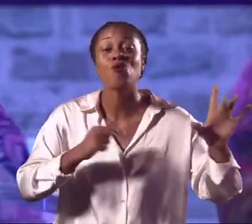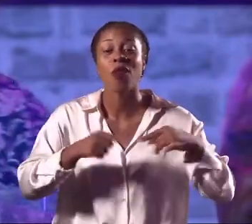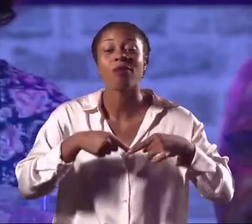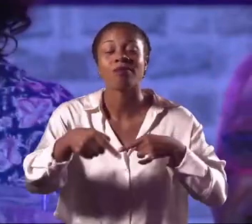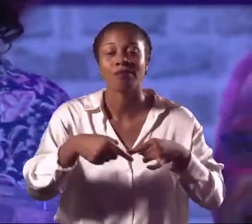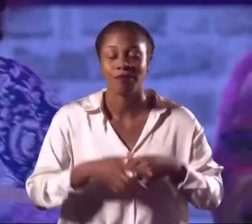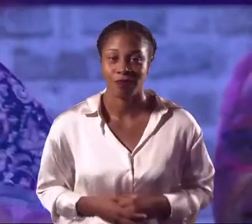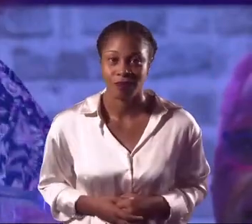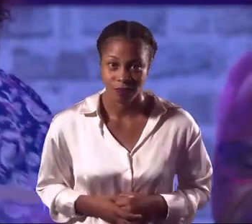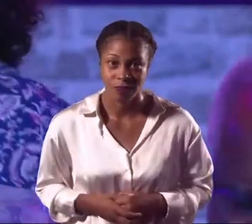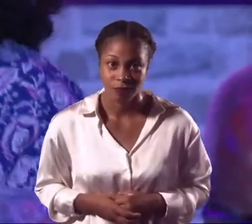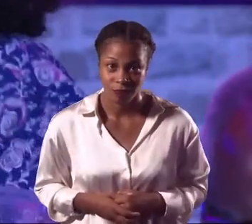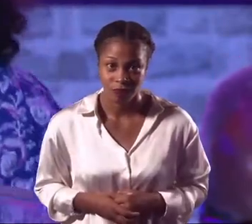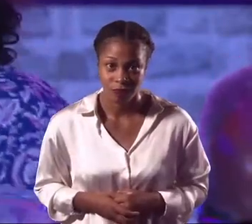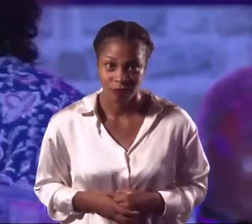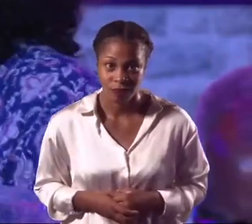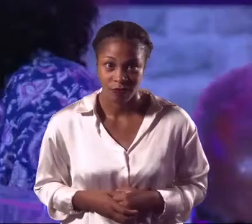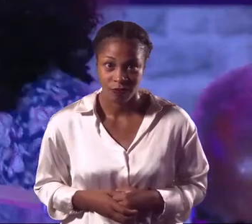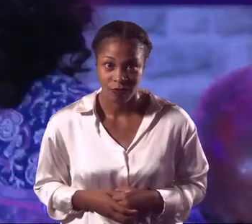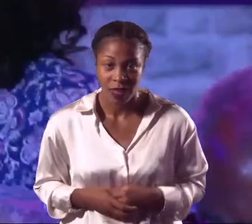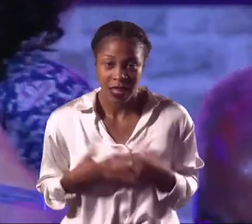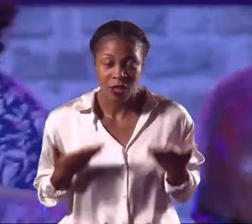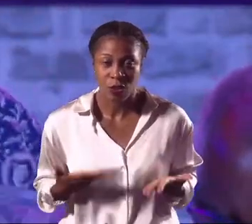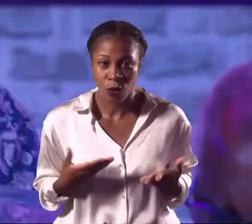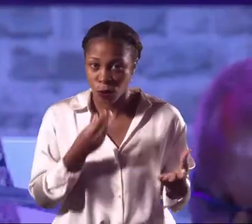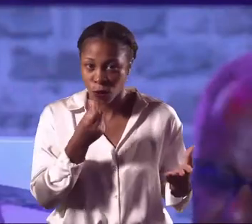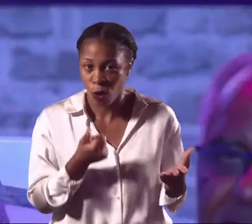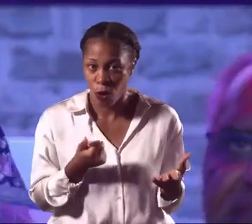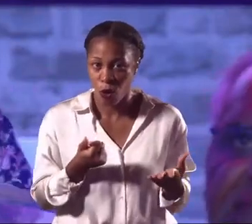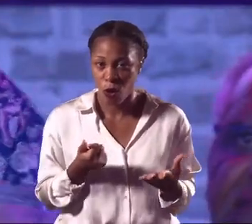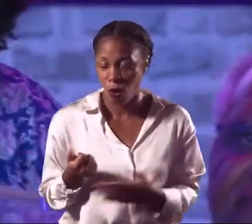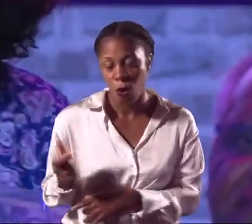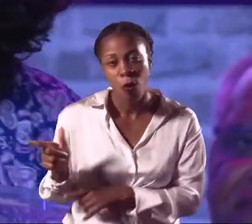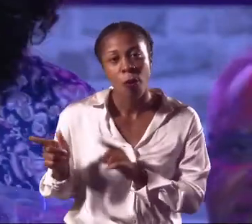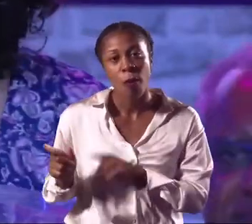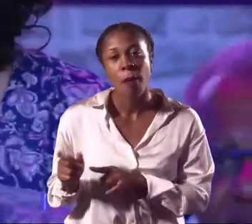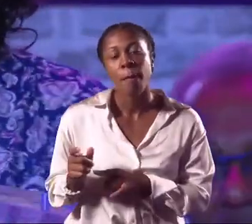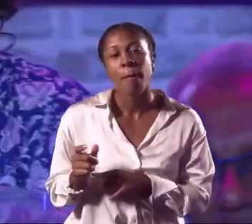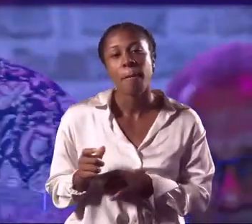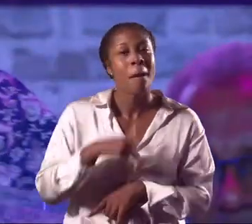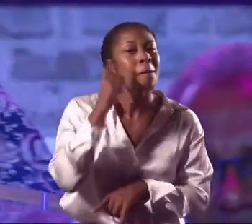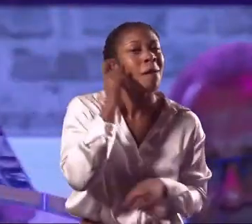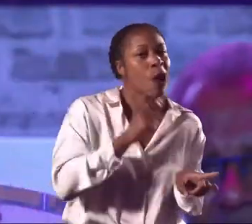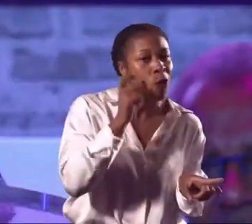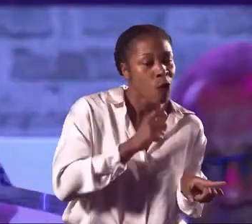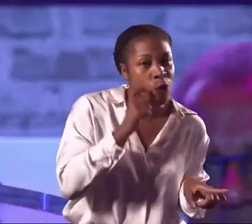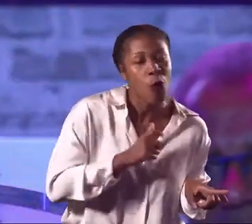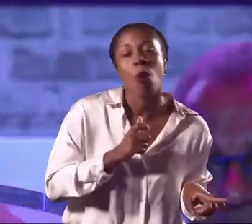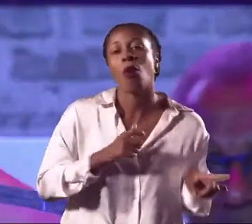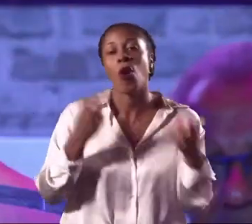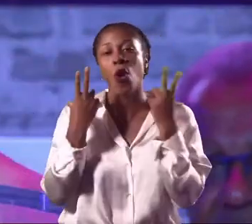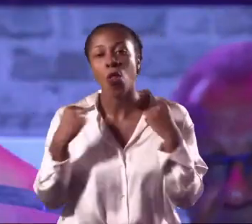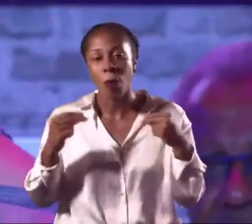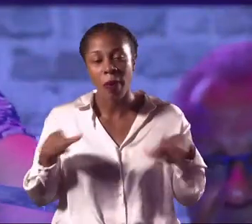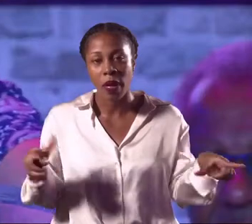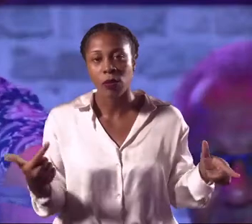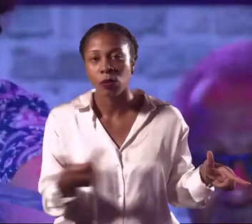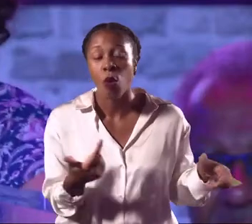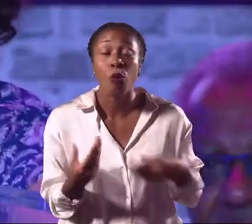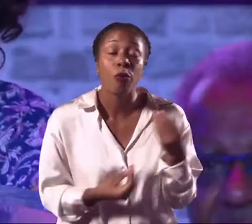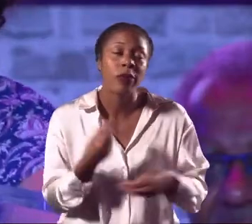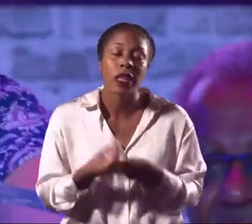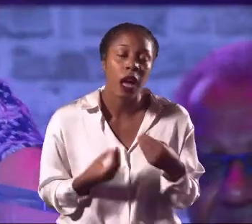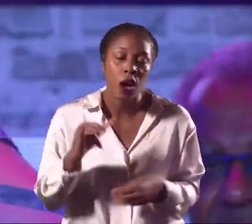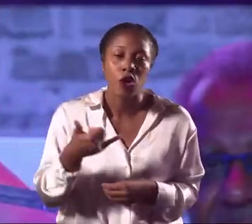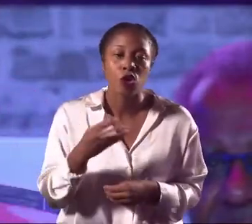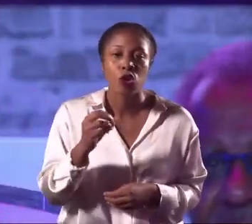Parce que on a un peu comme un rouleau compresseur, ce duo entre Emmanuel Macron et Marine Le Pen ou Jordan Bardella.